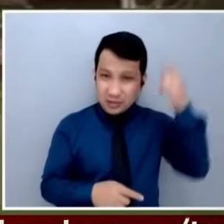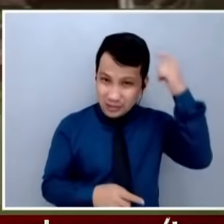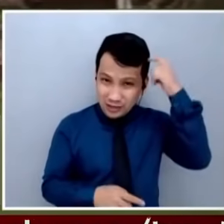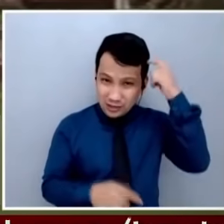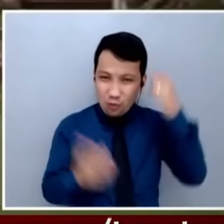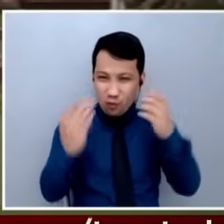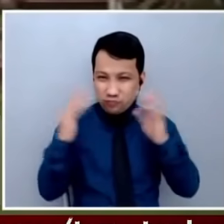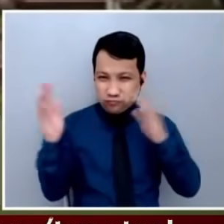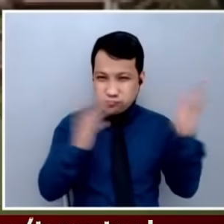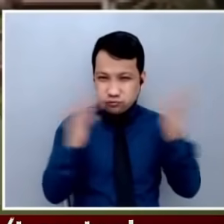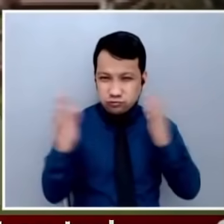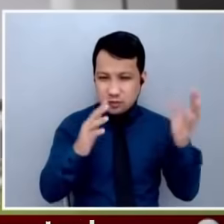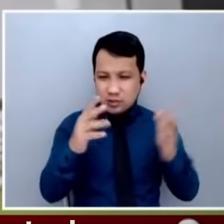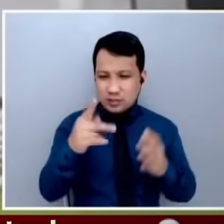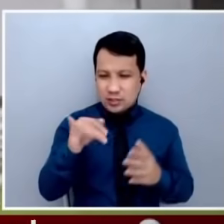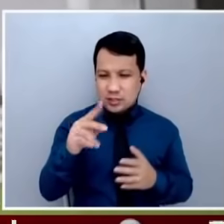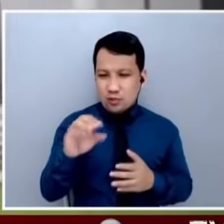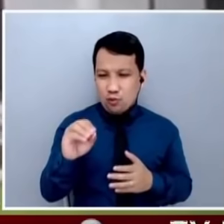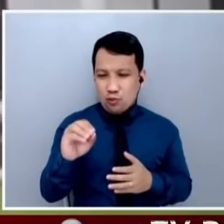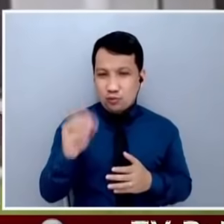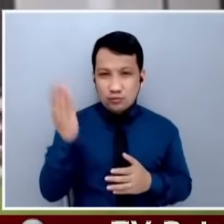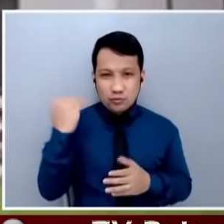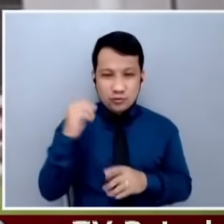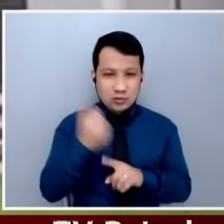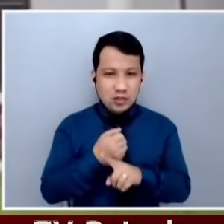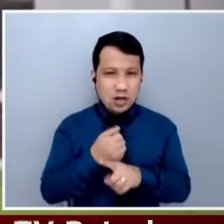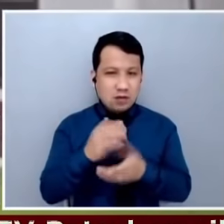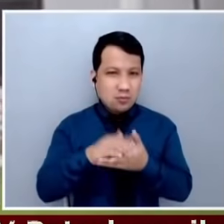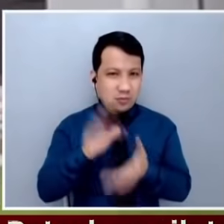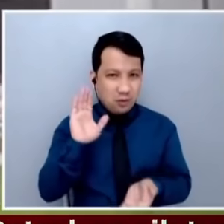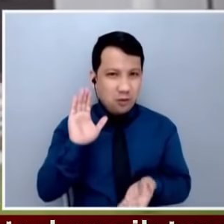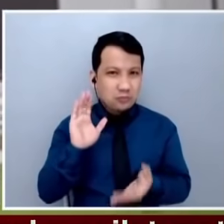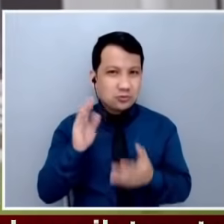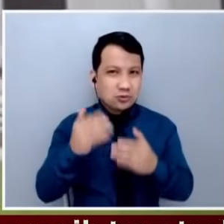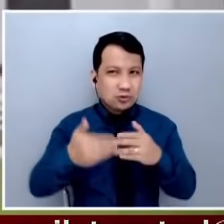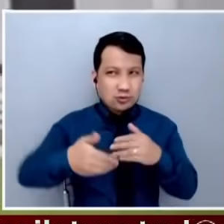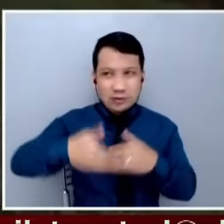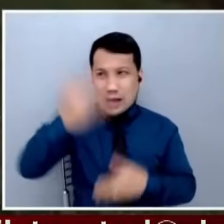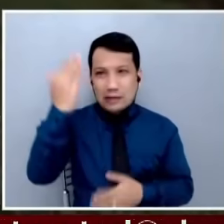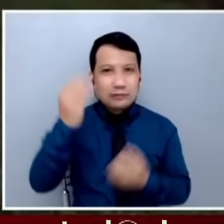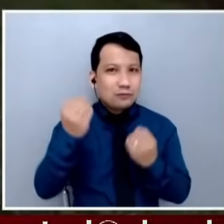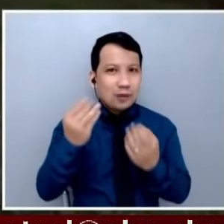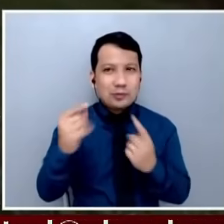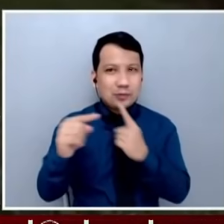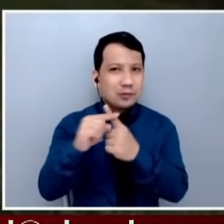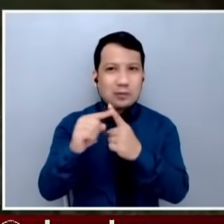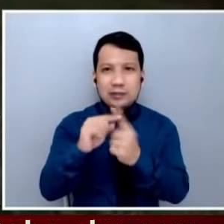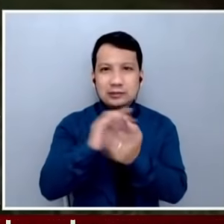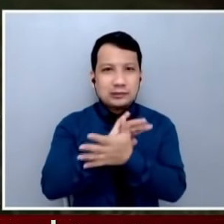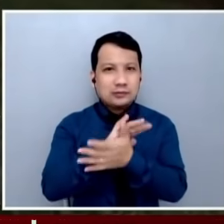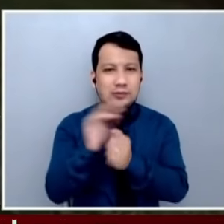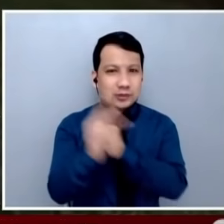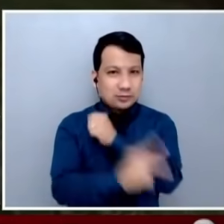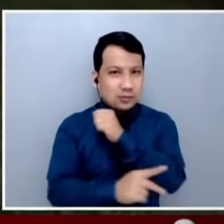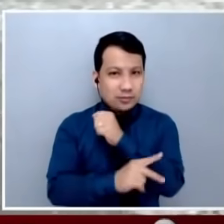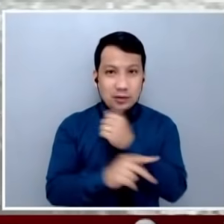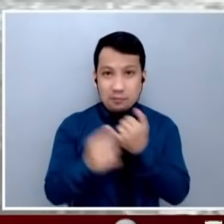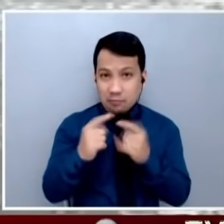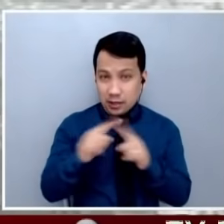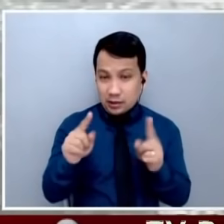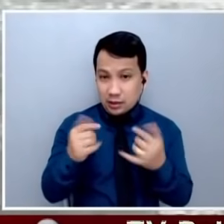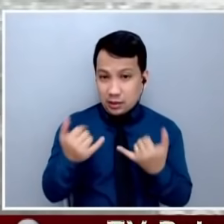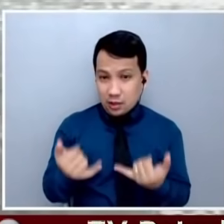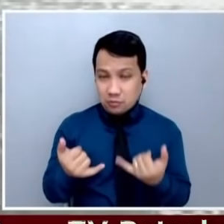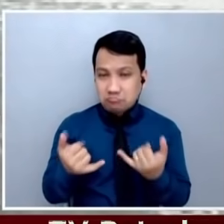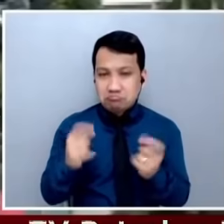bagyong Kiko noong Setyembre, mabilis namang tumaas ang kaso ng COVID-19 sa probinsya. Pero ngayong araw, napalitan na